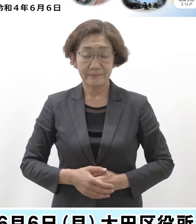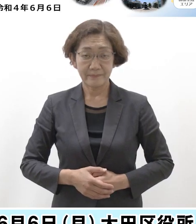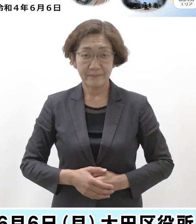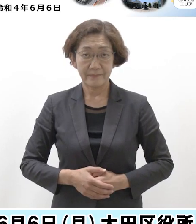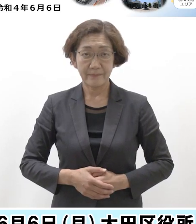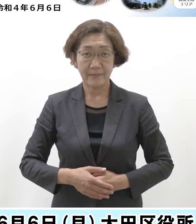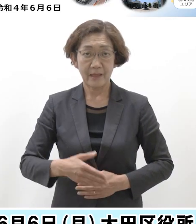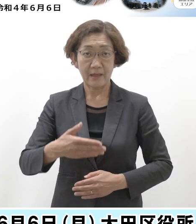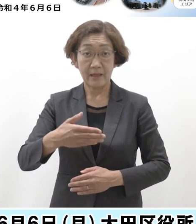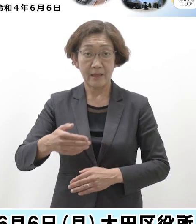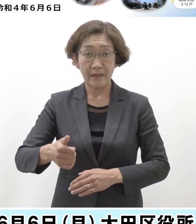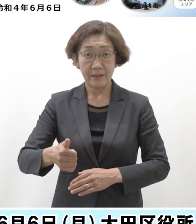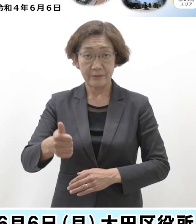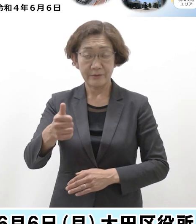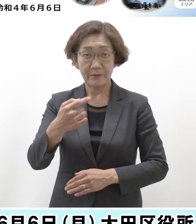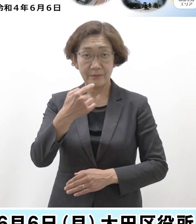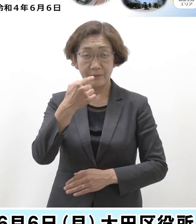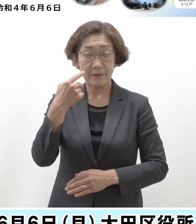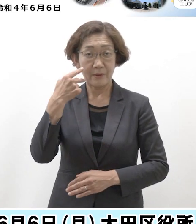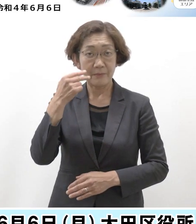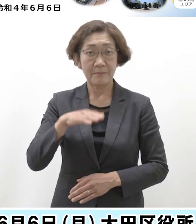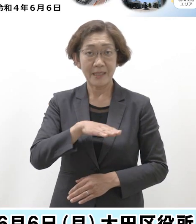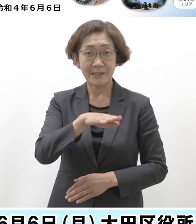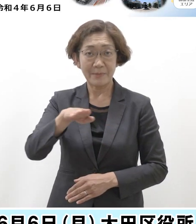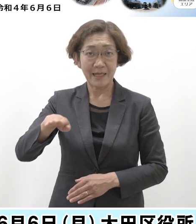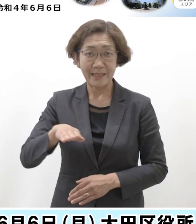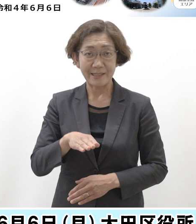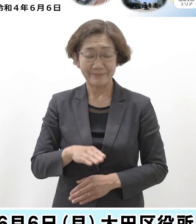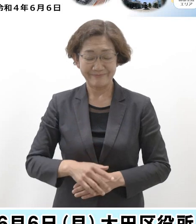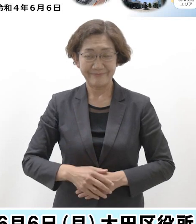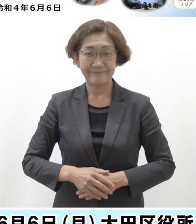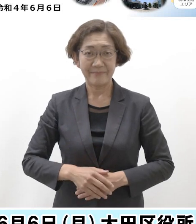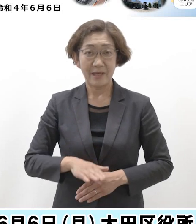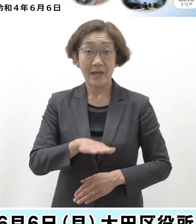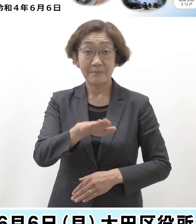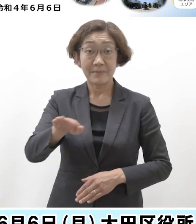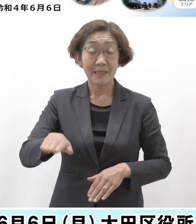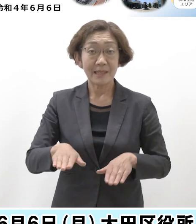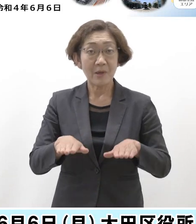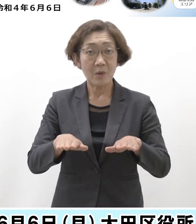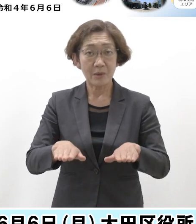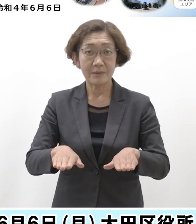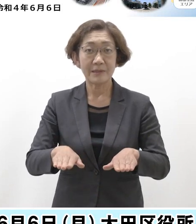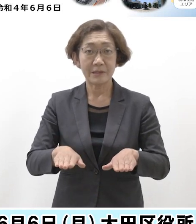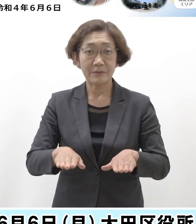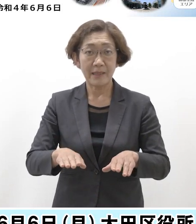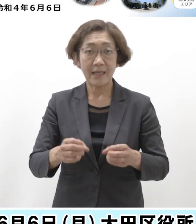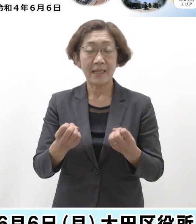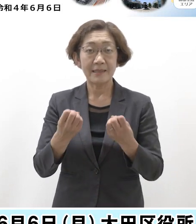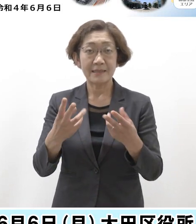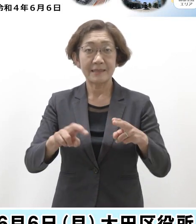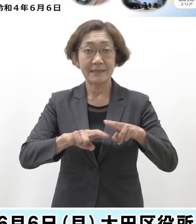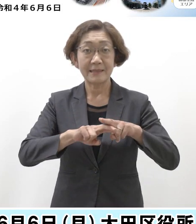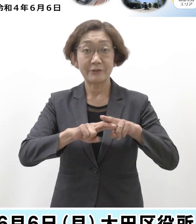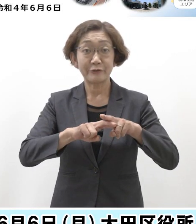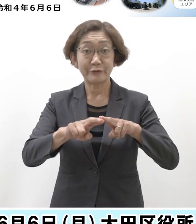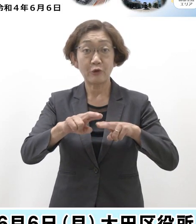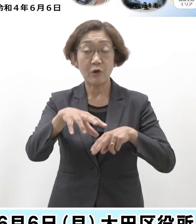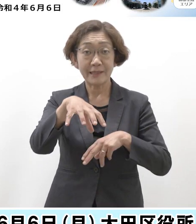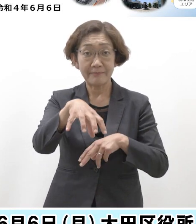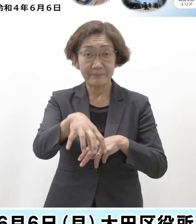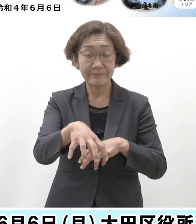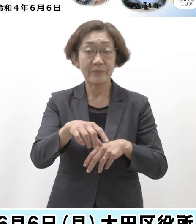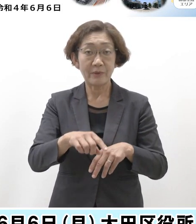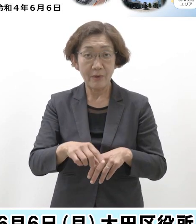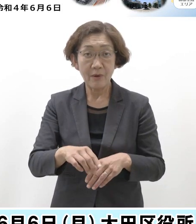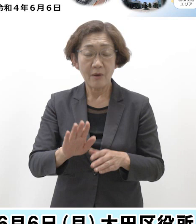大田区長の松原忠義でございます。皆様、本日は新空港線と未来の大田区